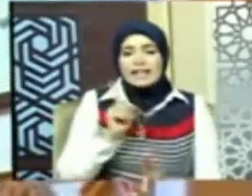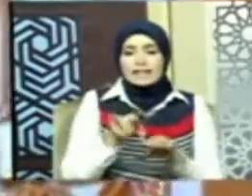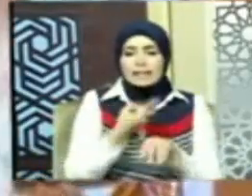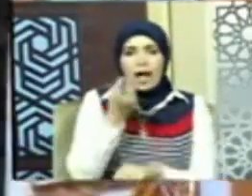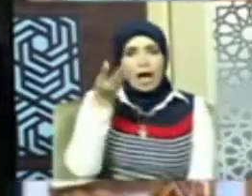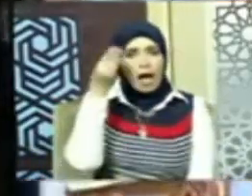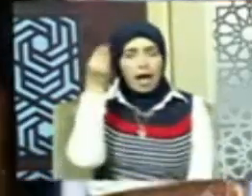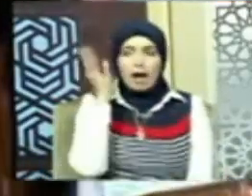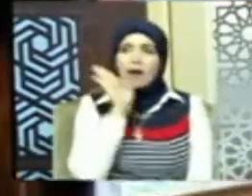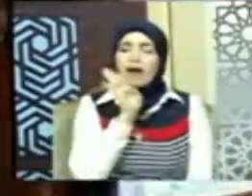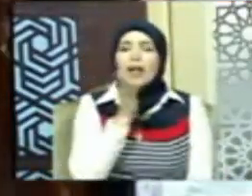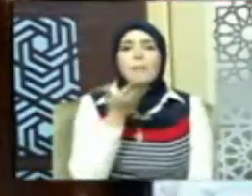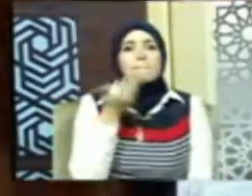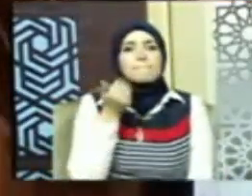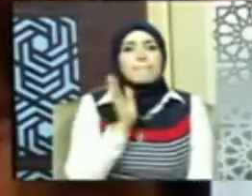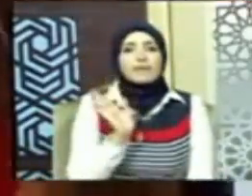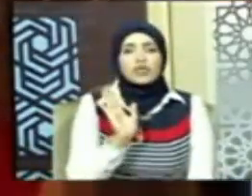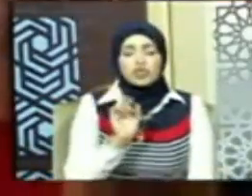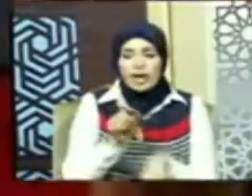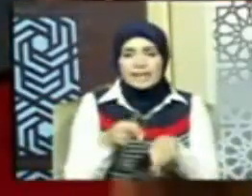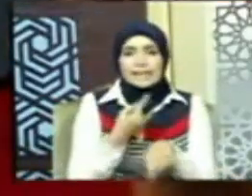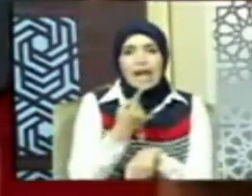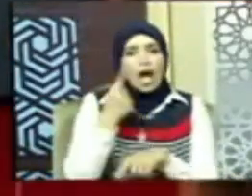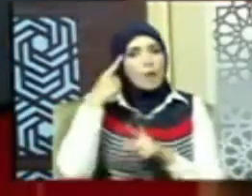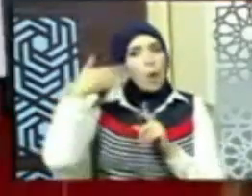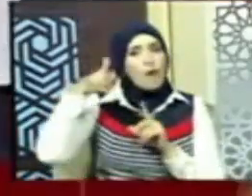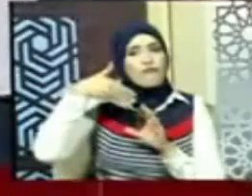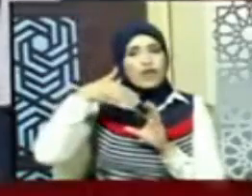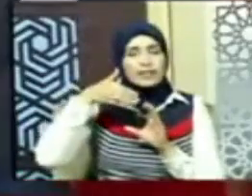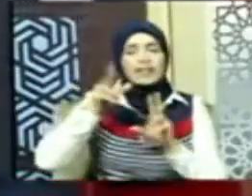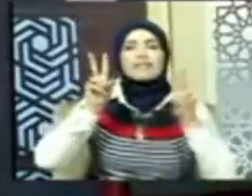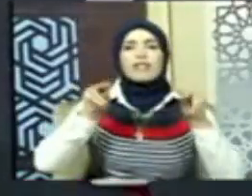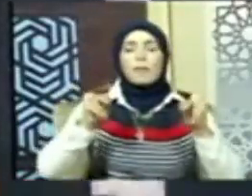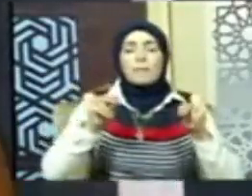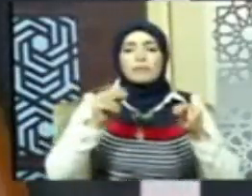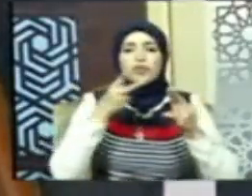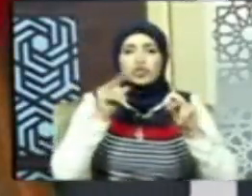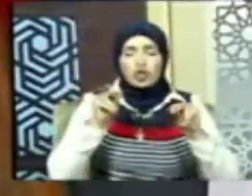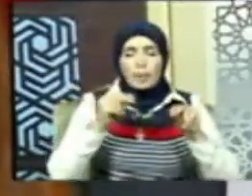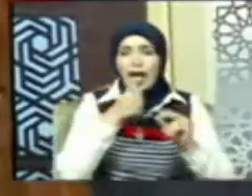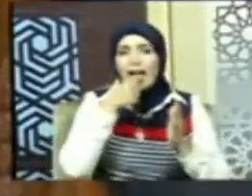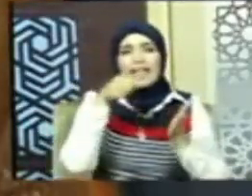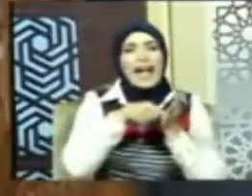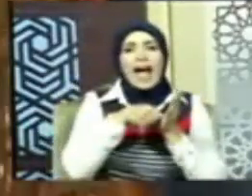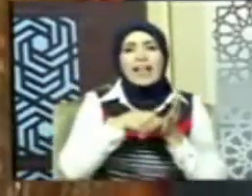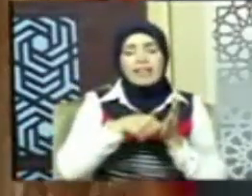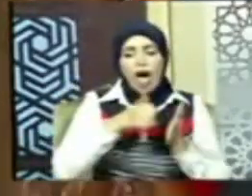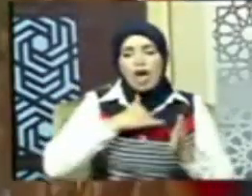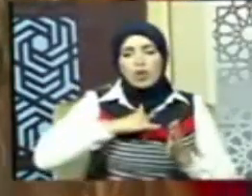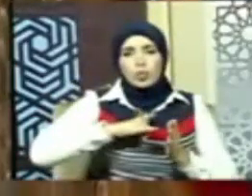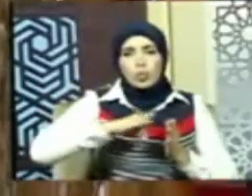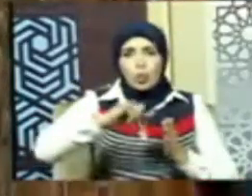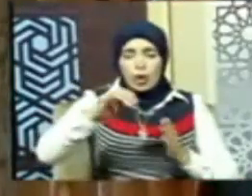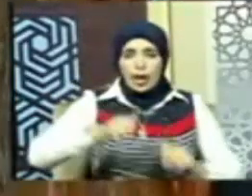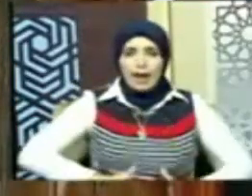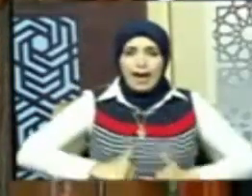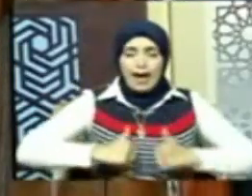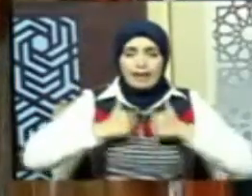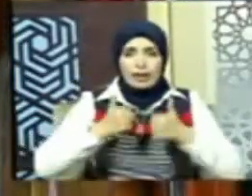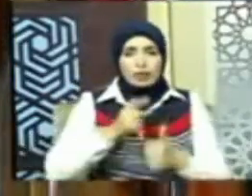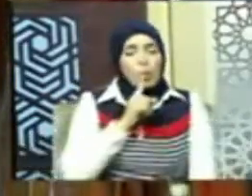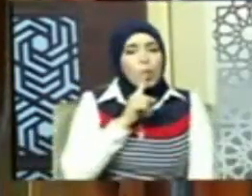ساعة تجرع ذل الجهل طول حياته، فذات الفتى